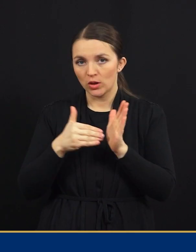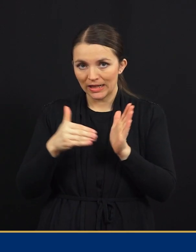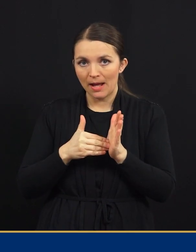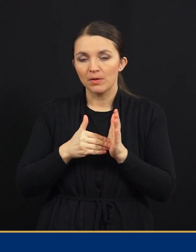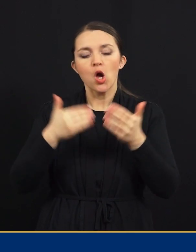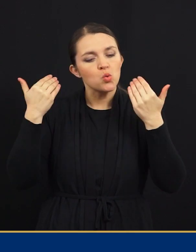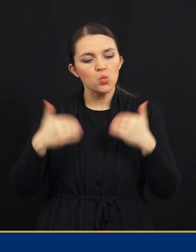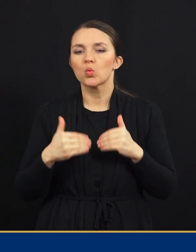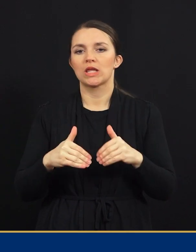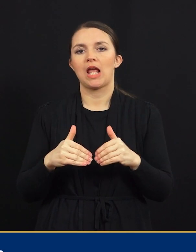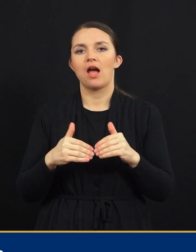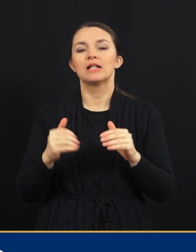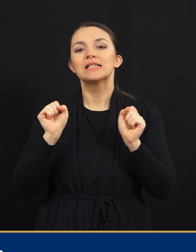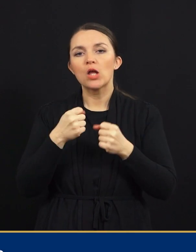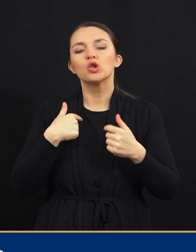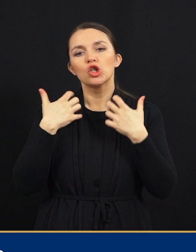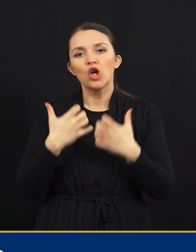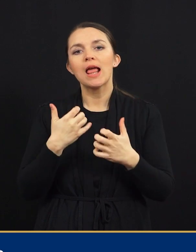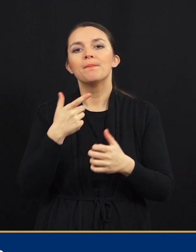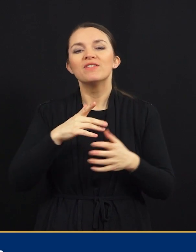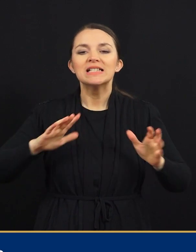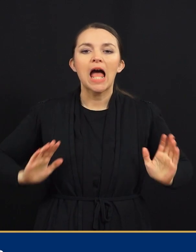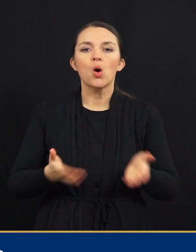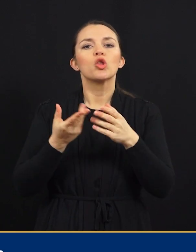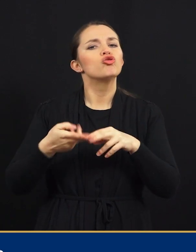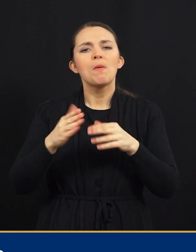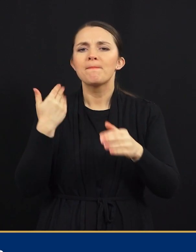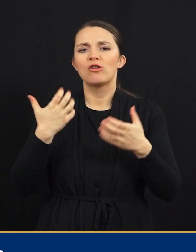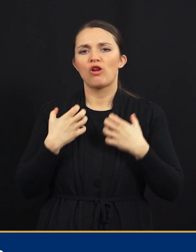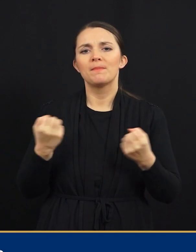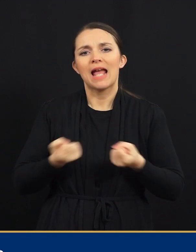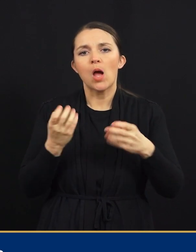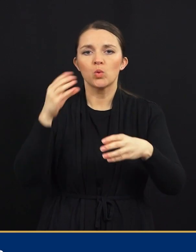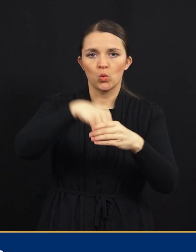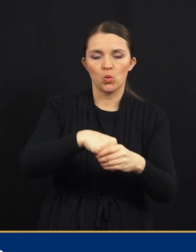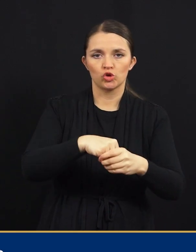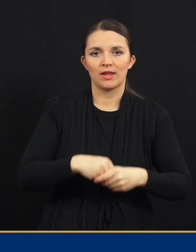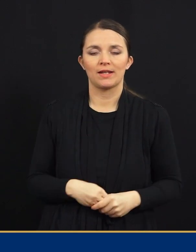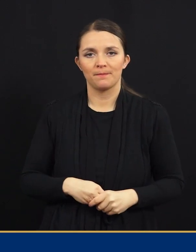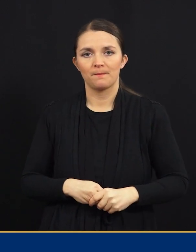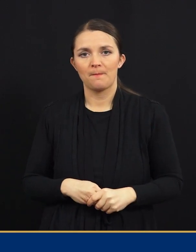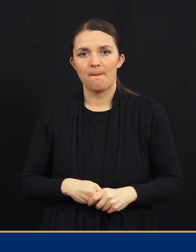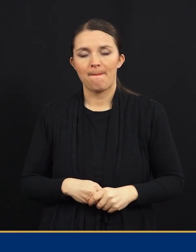potrebna, nujna, zato se želim v njen zagon čim prej dejavno vključiti.